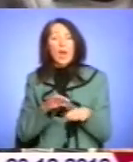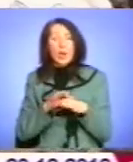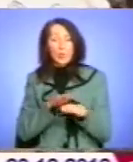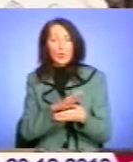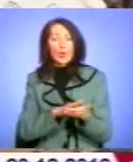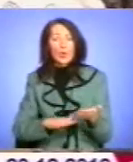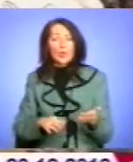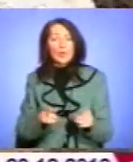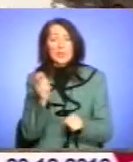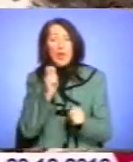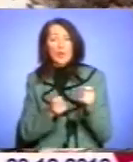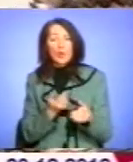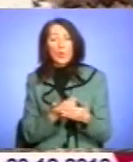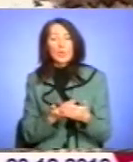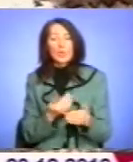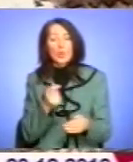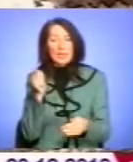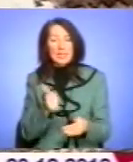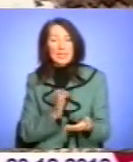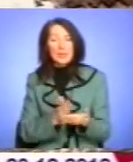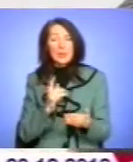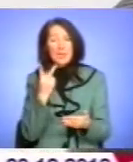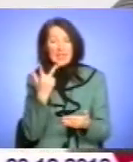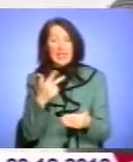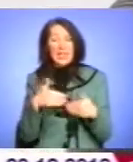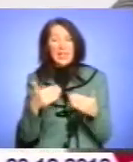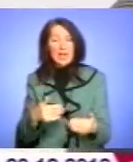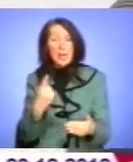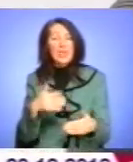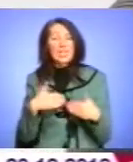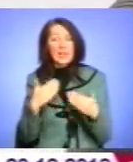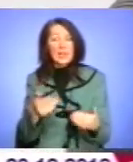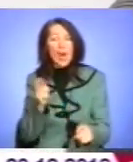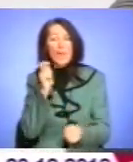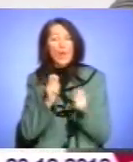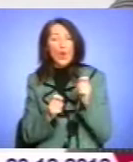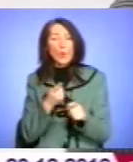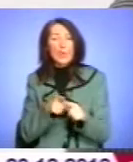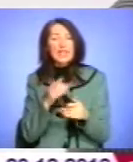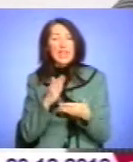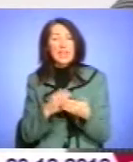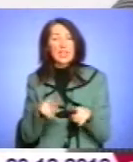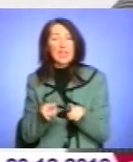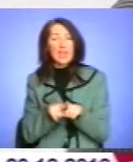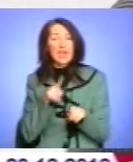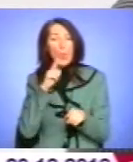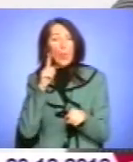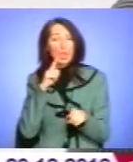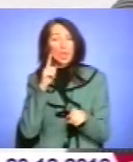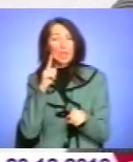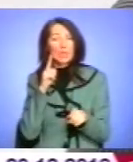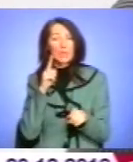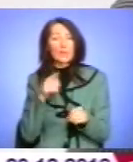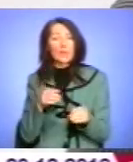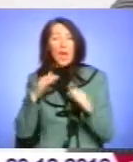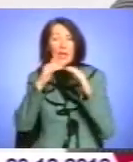близько тижня і матиме 3 етапи. Перший етап форуму – це є такий молодіжний, значить,